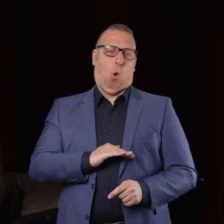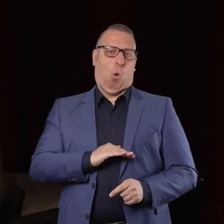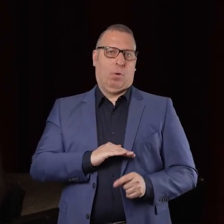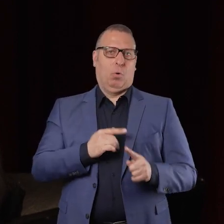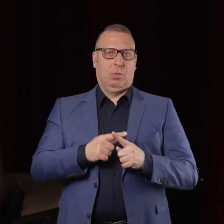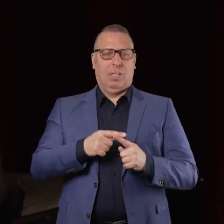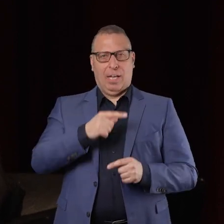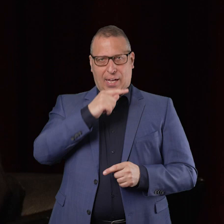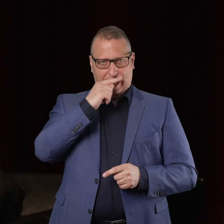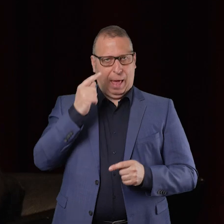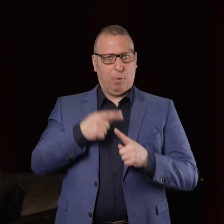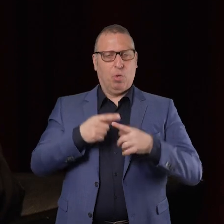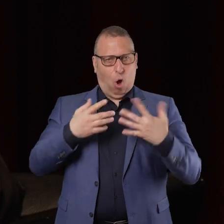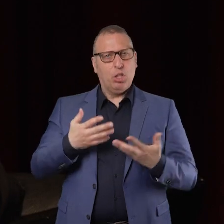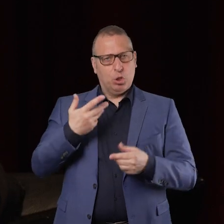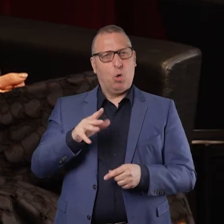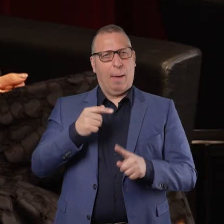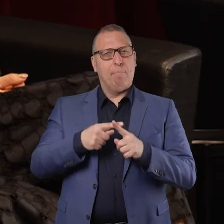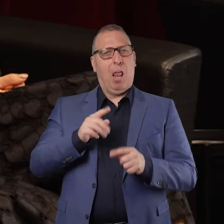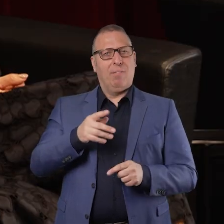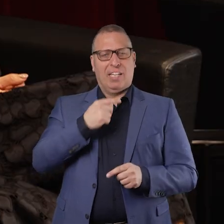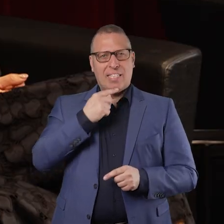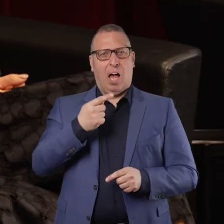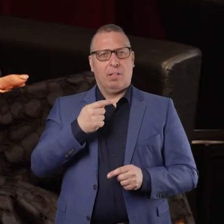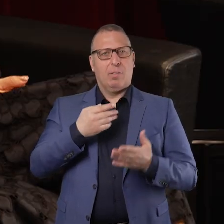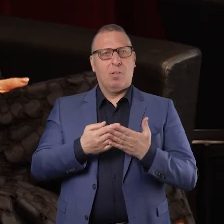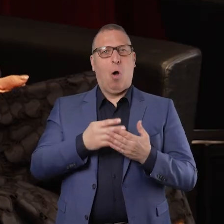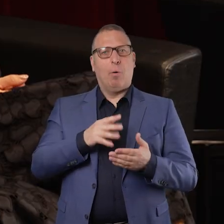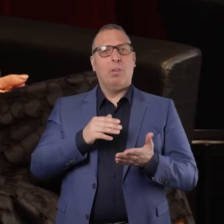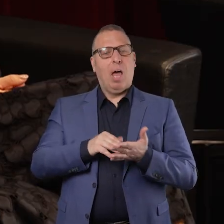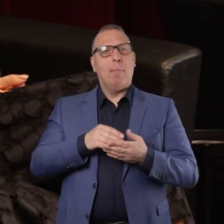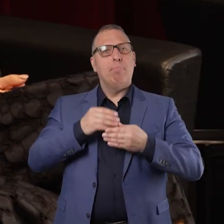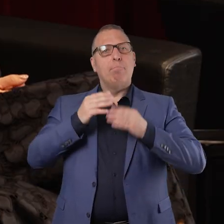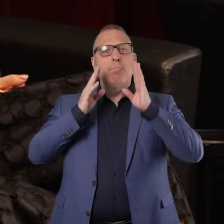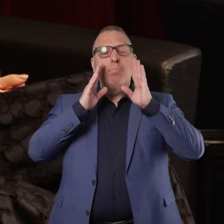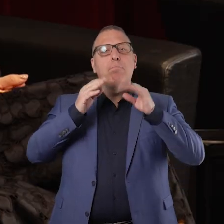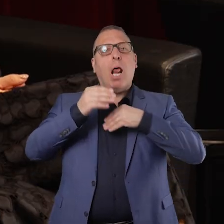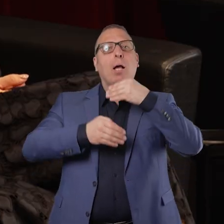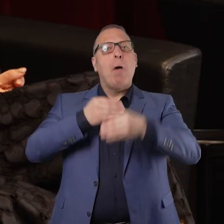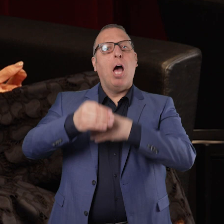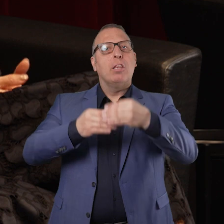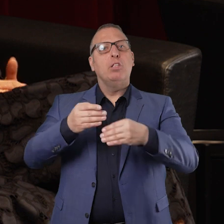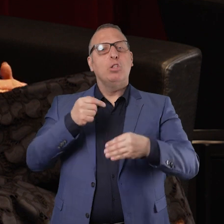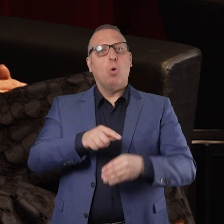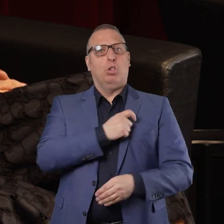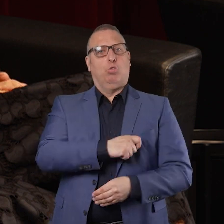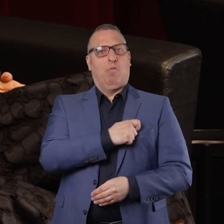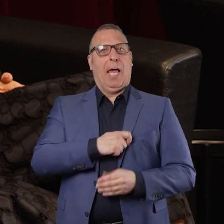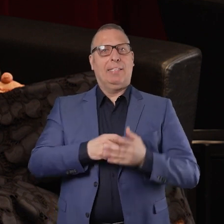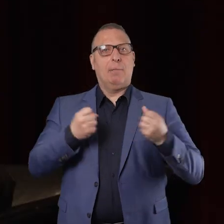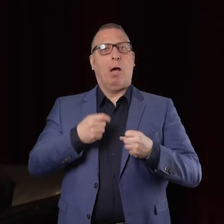sein. Und das, glaube ich, und es ist heute schon mal betont worden, ich glaube, das ist wirklich einfach auch ein Pragmatismus von der Schweiz